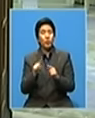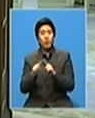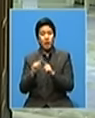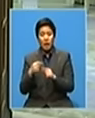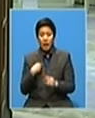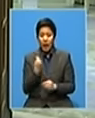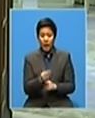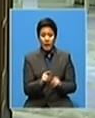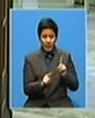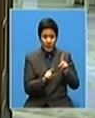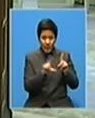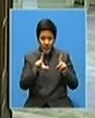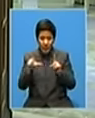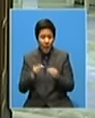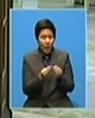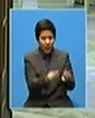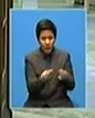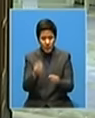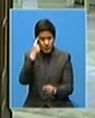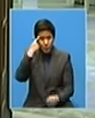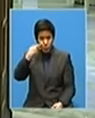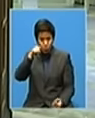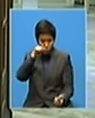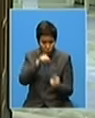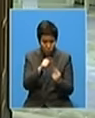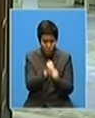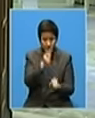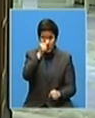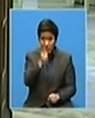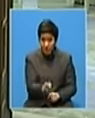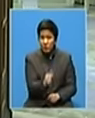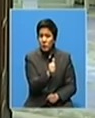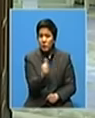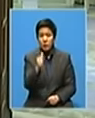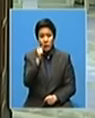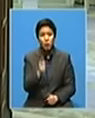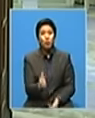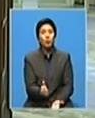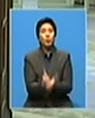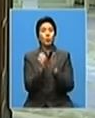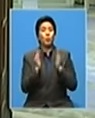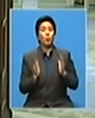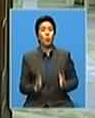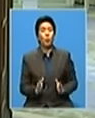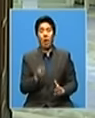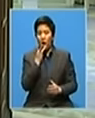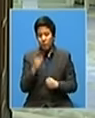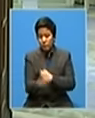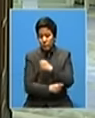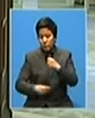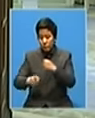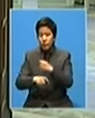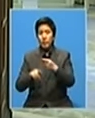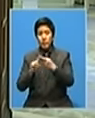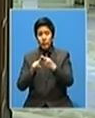ย่างคุ้มค่าให้เกิดประโยชน์อย่างแท้จริงนะครับอย่าไปนำไปทำในสิ่งที่ไม่เป็นประโยชน์เพื่อจะช่วยเหลือพี่น้องชาวนาชาวสวนย